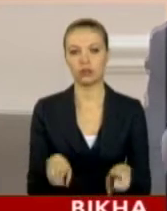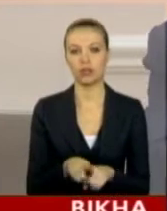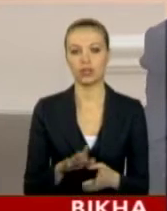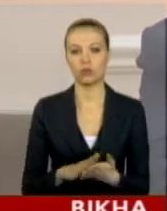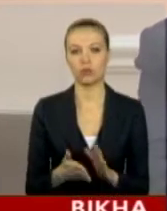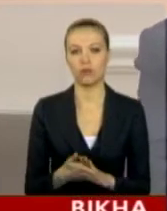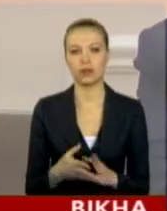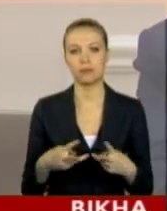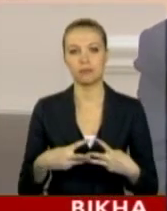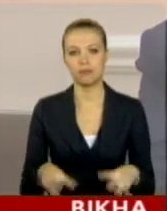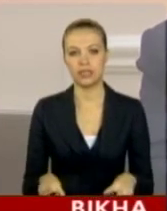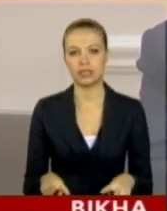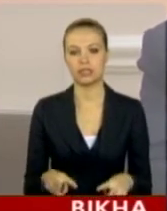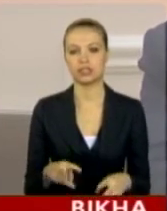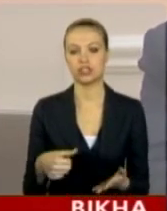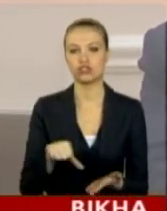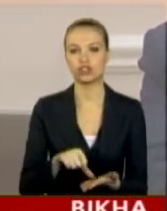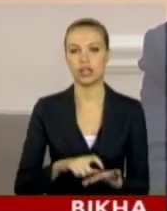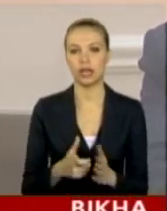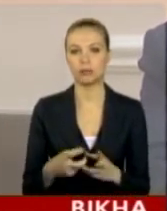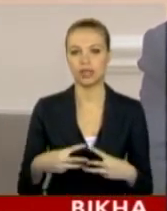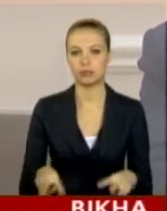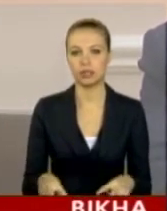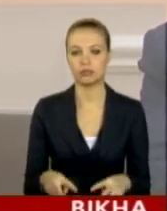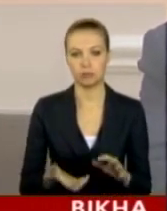умови? Міністри, члени Кабінету